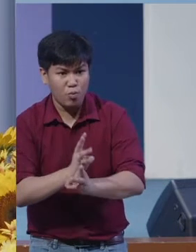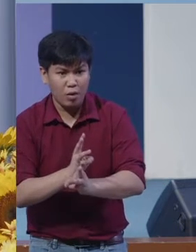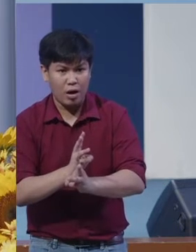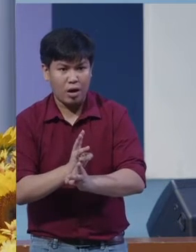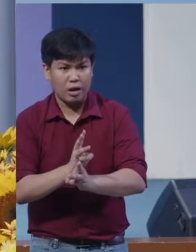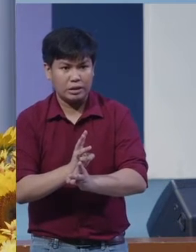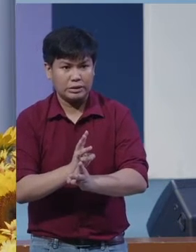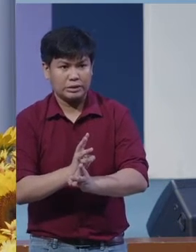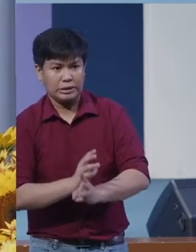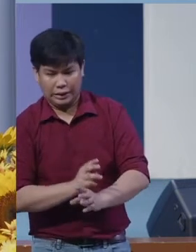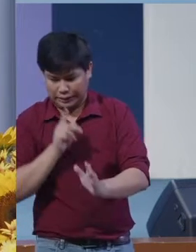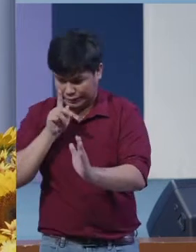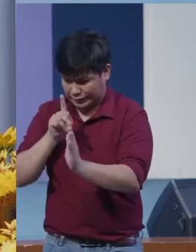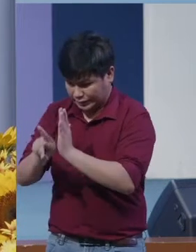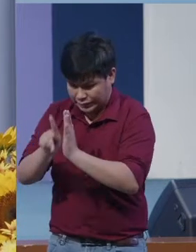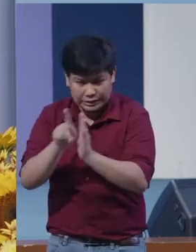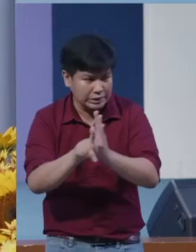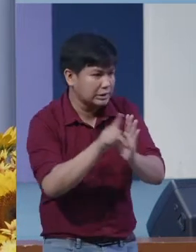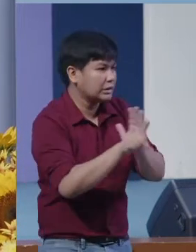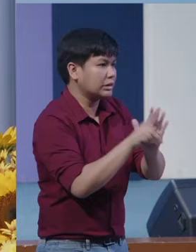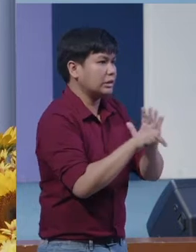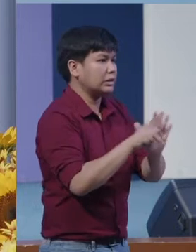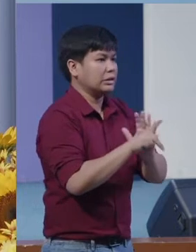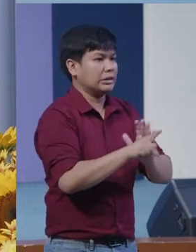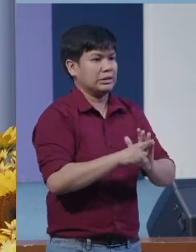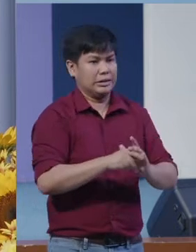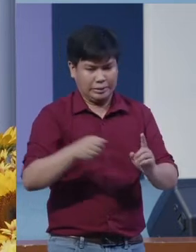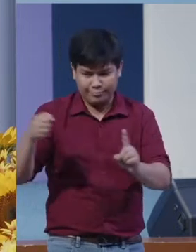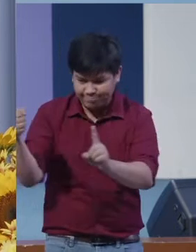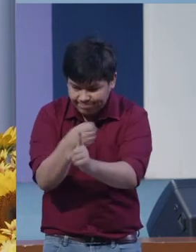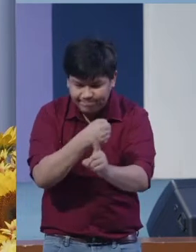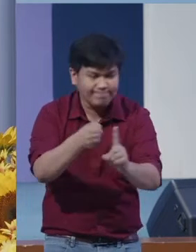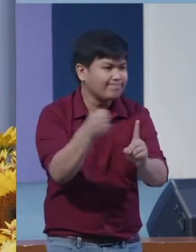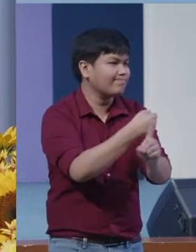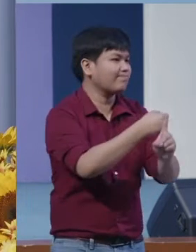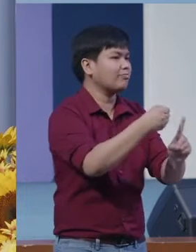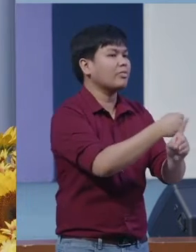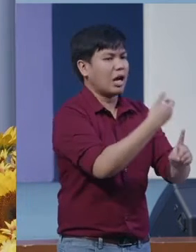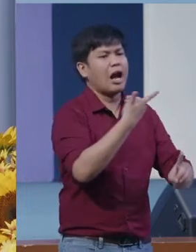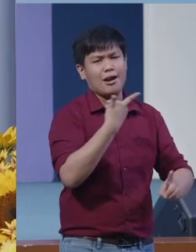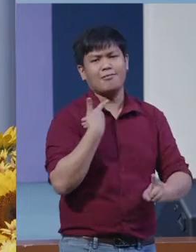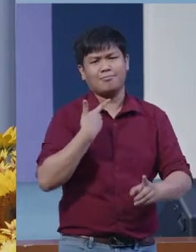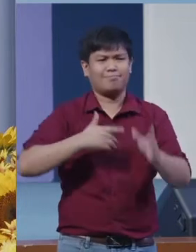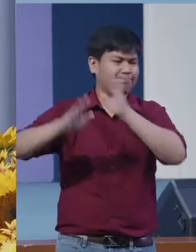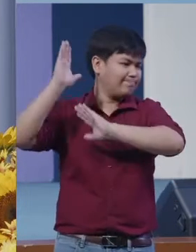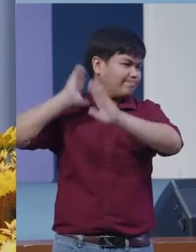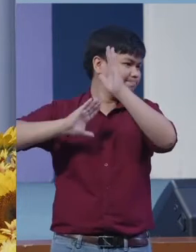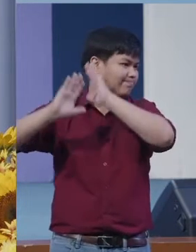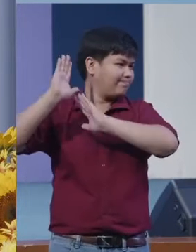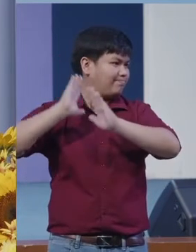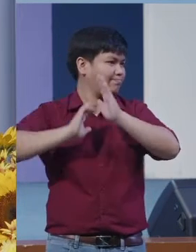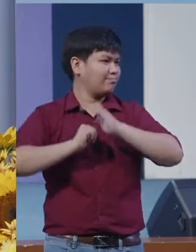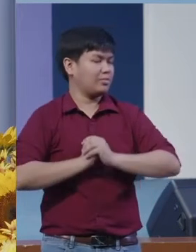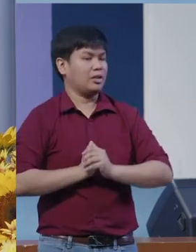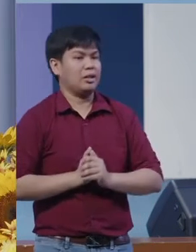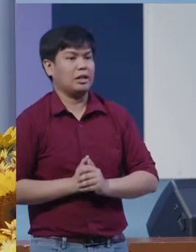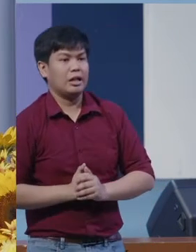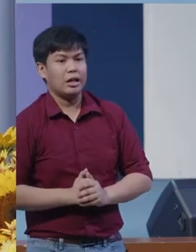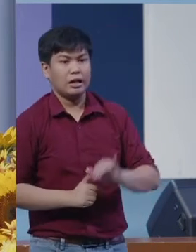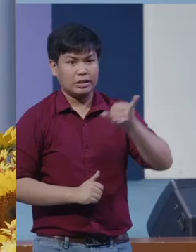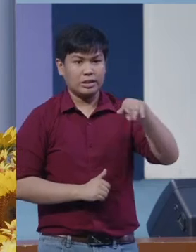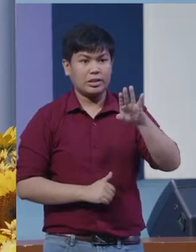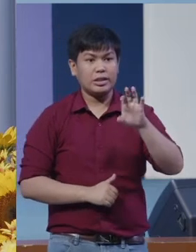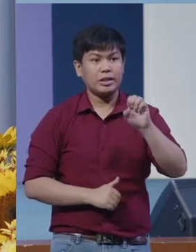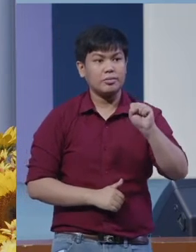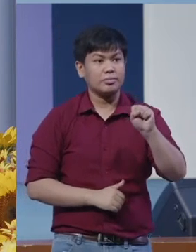mamamatay tao na nga no? Nananakit ng kapwa, naninira ng kapwa, no? Alam natin 'yon. Kaya may panawagan siya